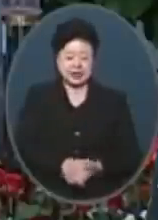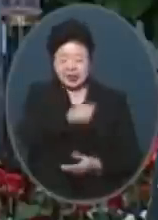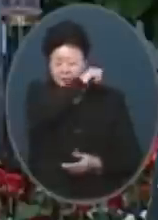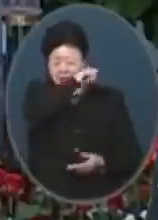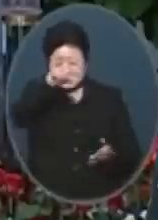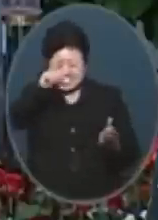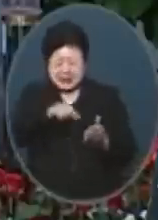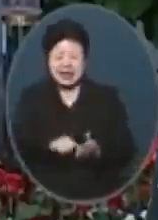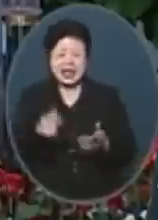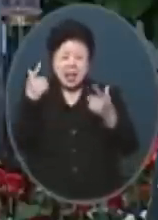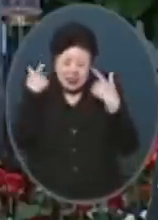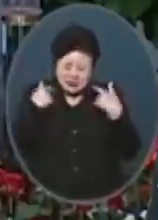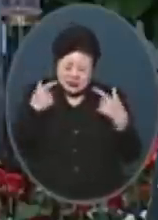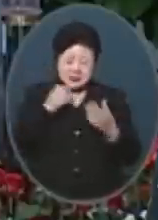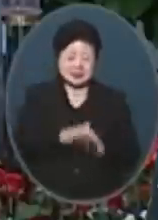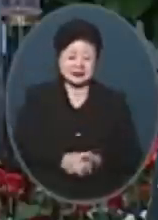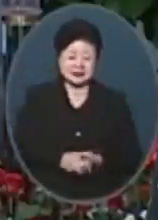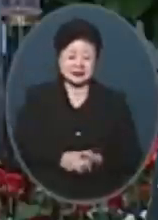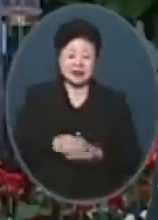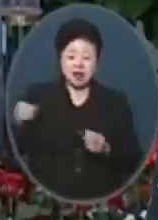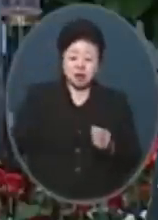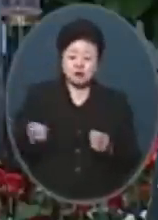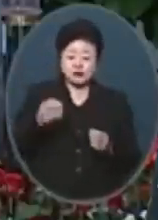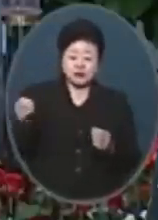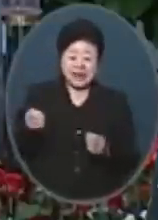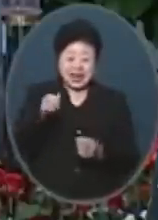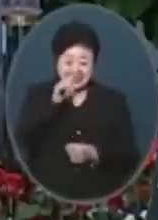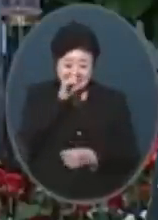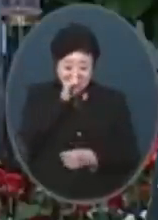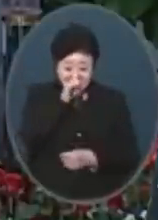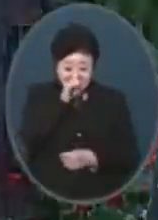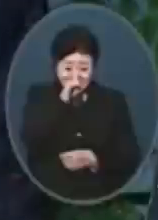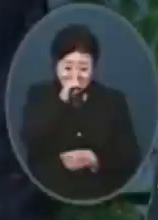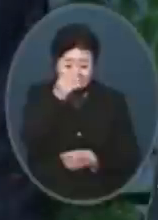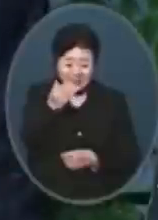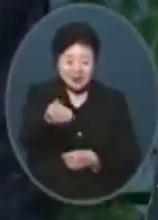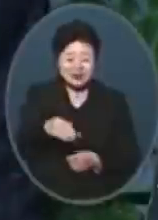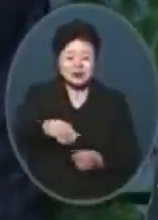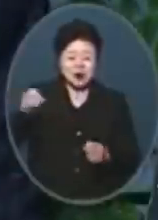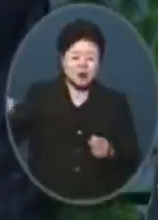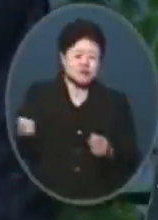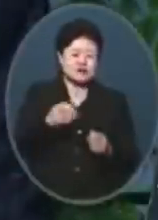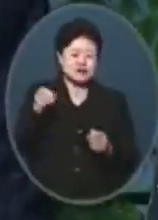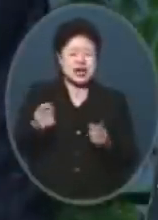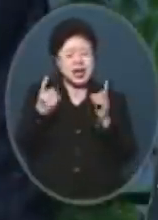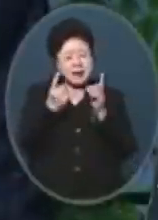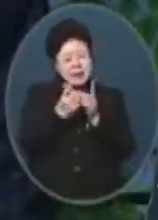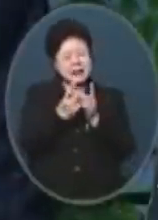인생에는 늘 풍랑이 일어납니다. 여러분 풍랑 없는